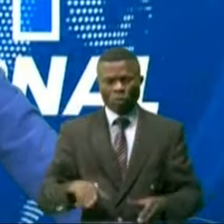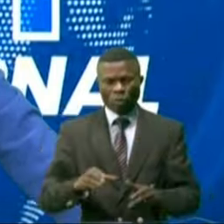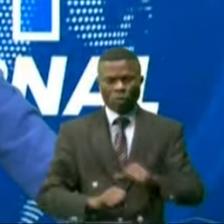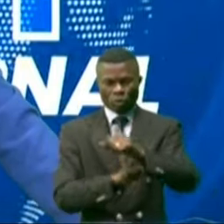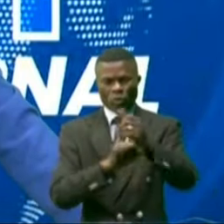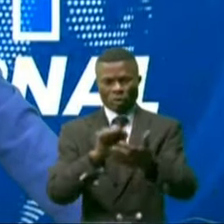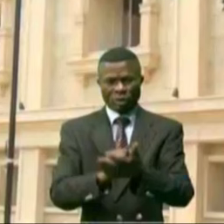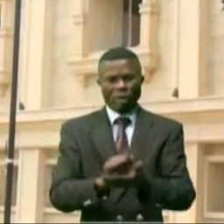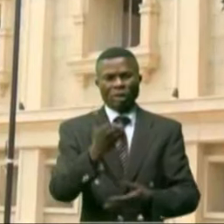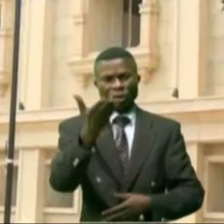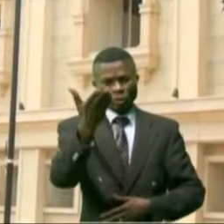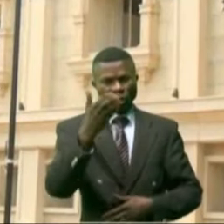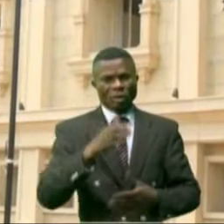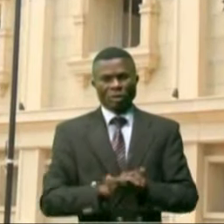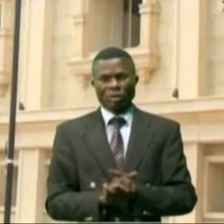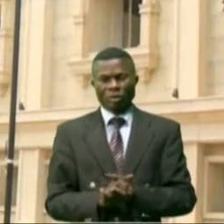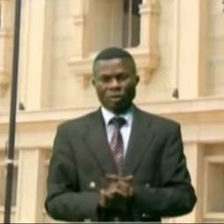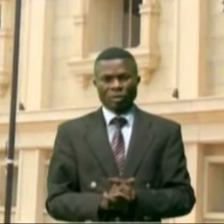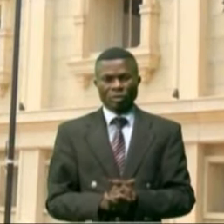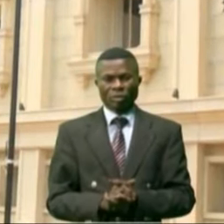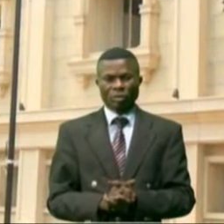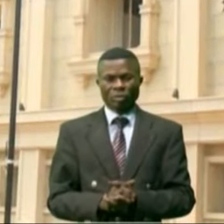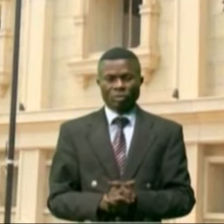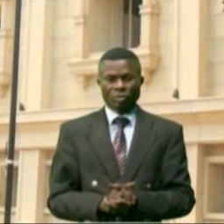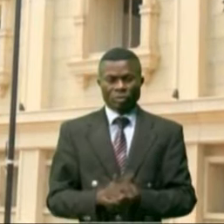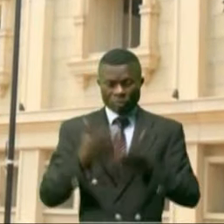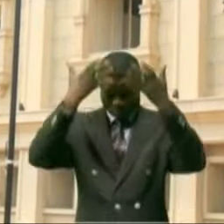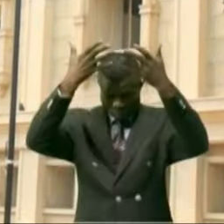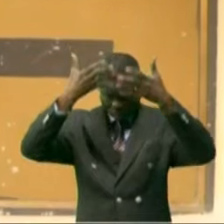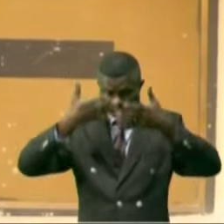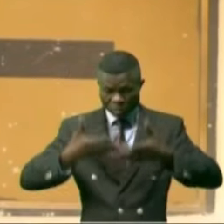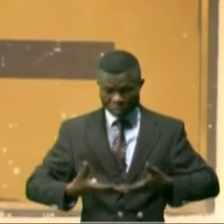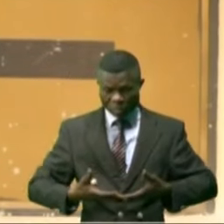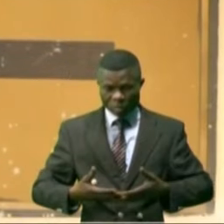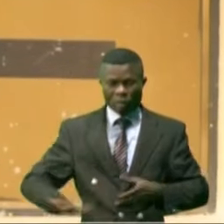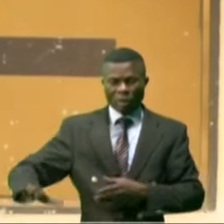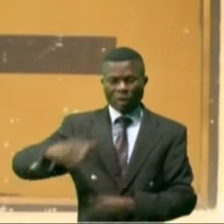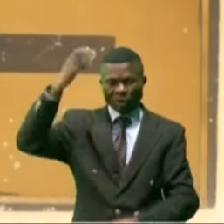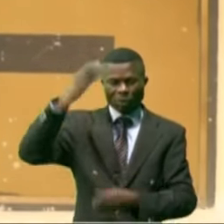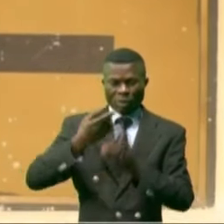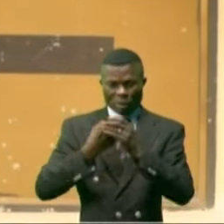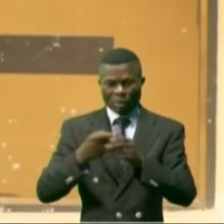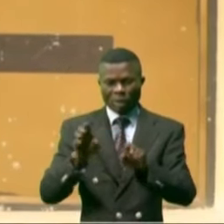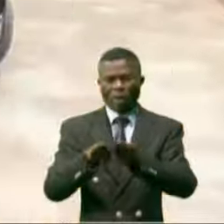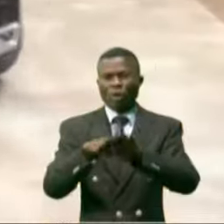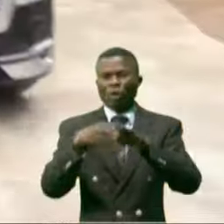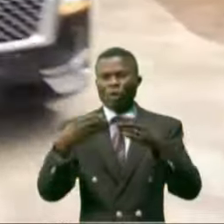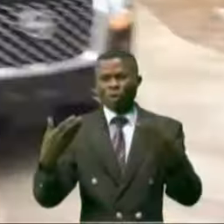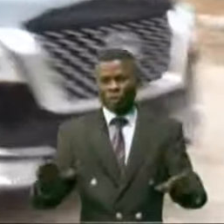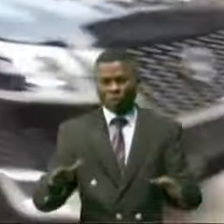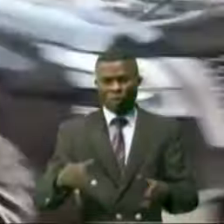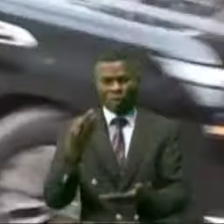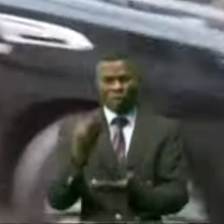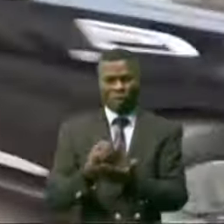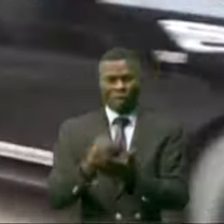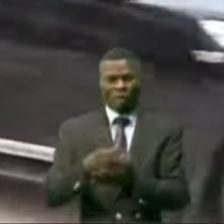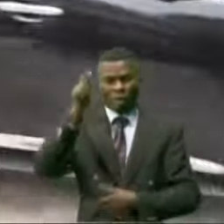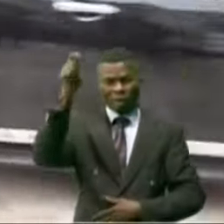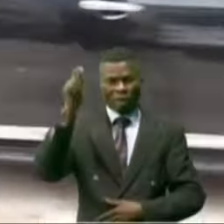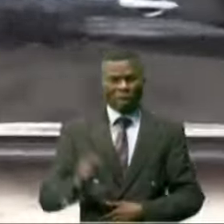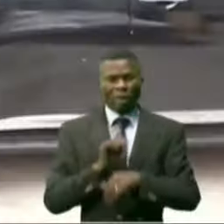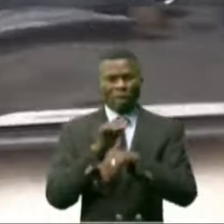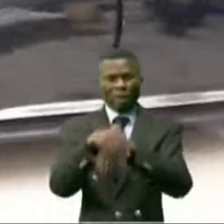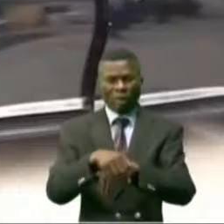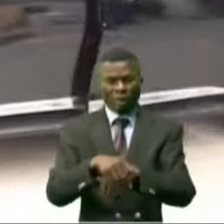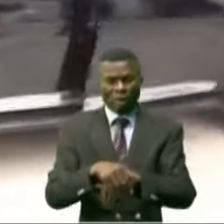Panda. Le masque du Rwanda et son président Paul Kagame sont tombés. Les fonds militaires et judiciaires engagés par